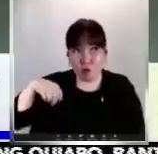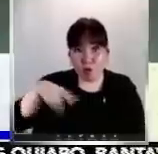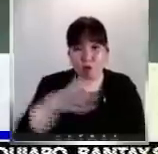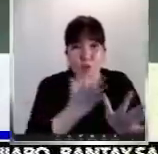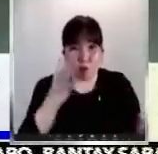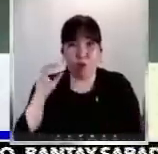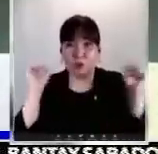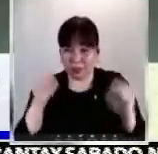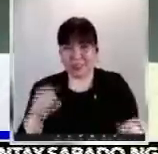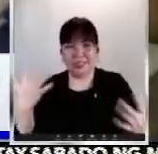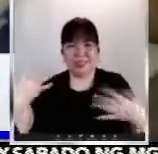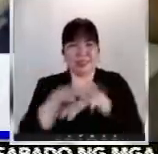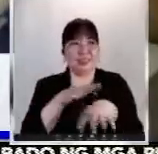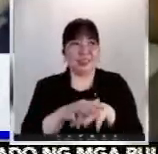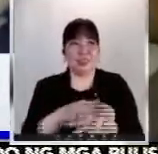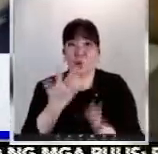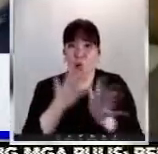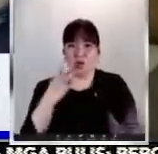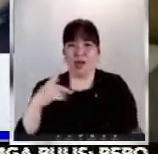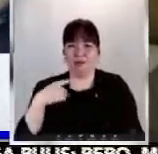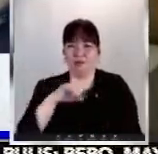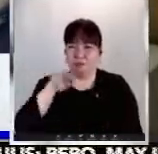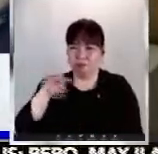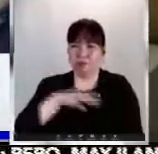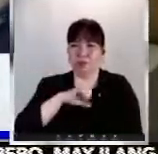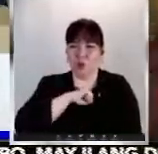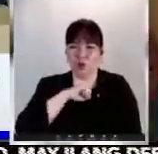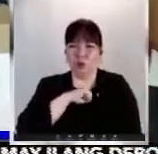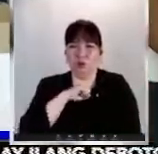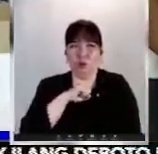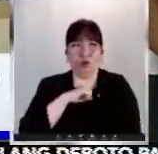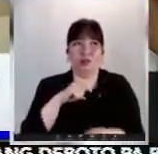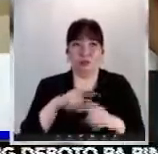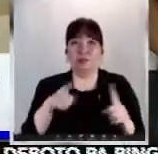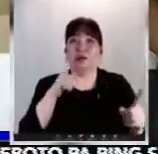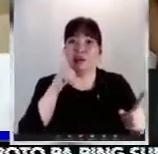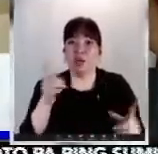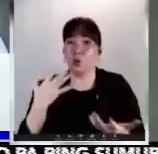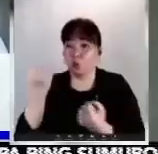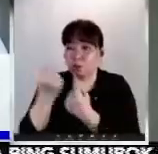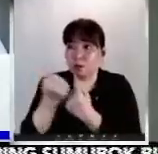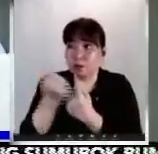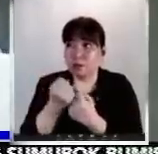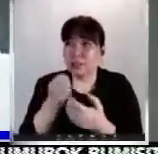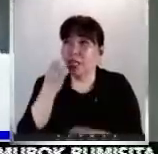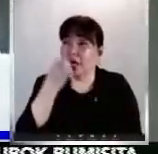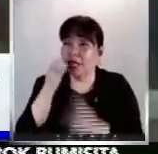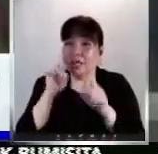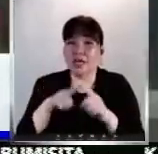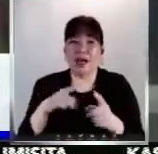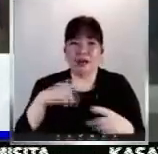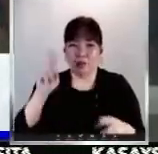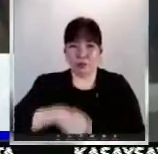makikitang umuubo-ubo pa. Butit naka-PPE suit naman ang mga umaasiste sa kanila. 8 tao ang kumukuha